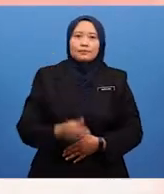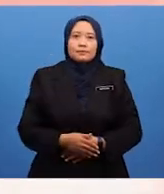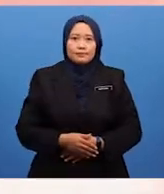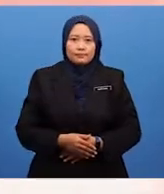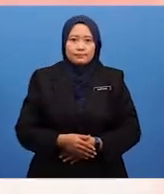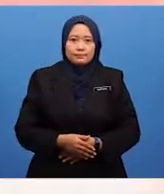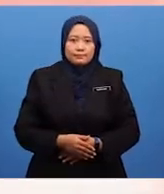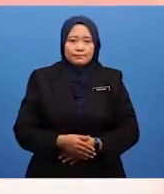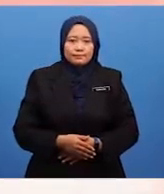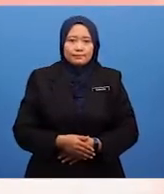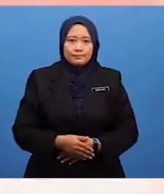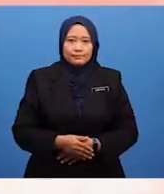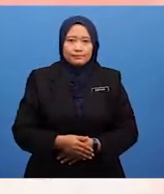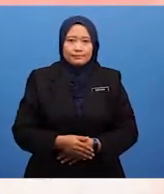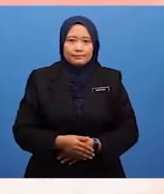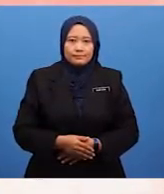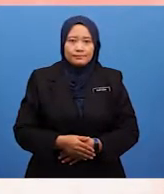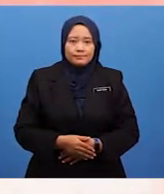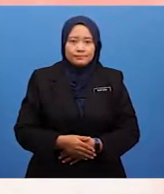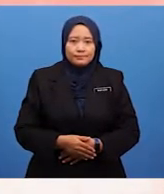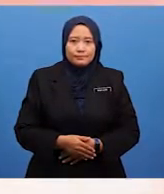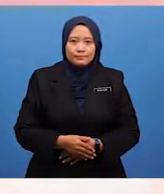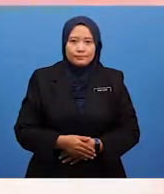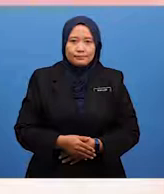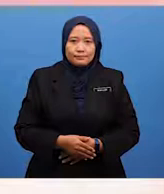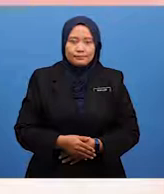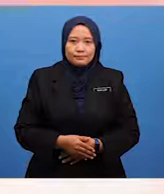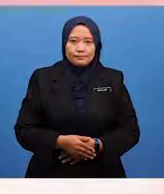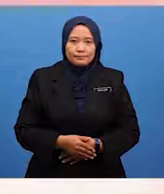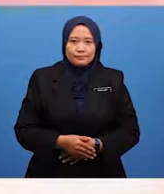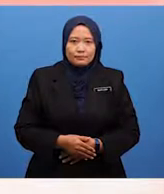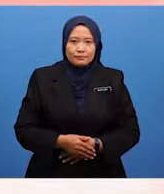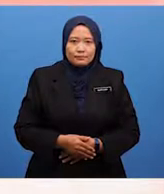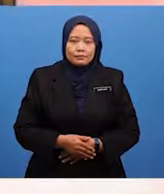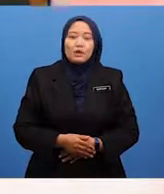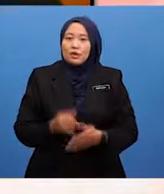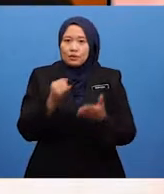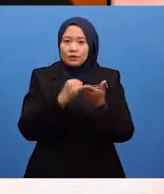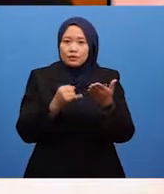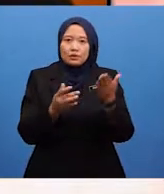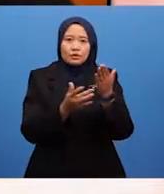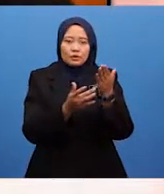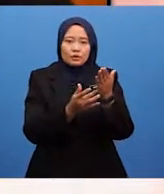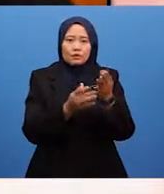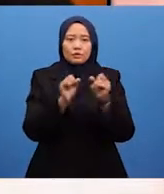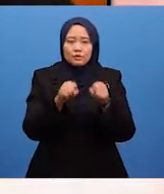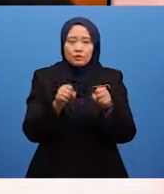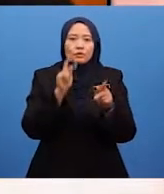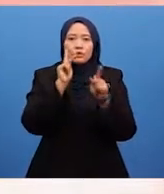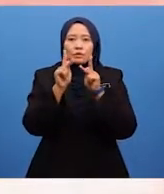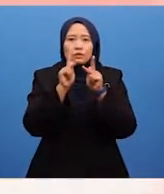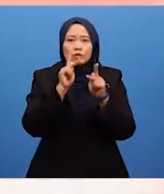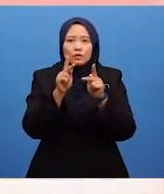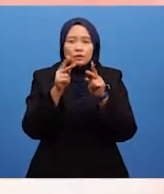bagi pengetahuan para pelajar dan juga lukisan teknik juga menggunakan Bahasa komunikasi bisa